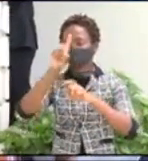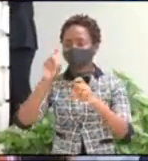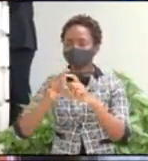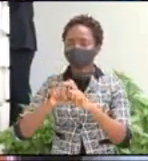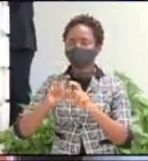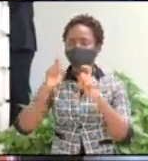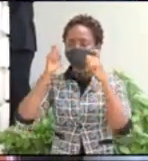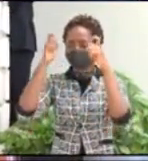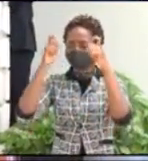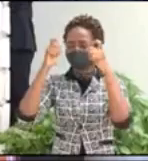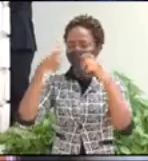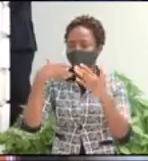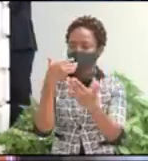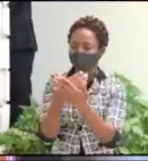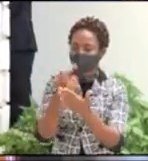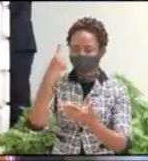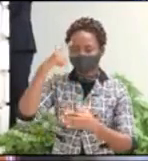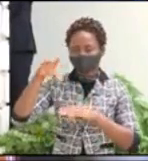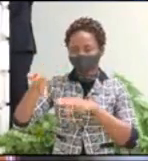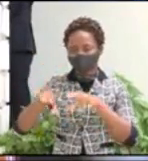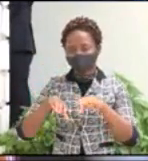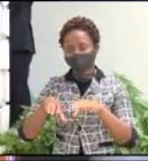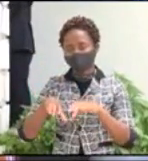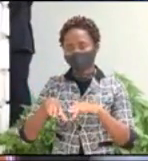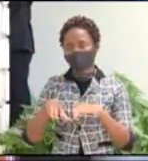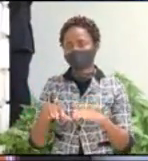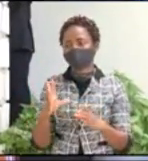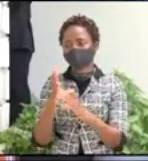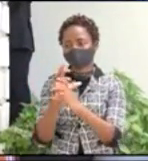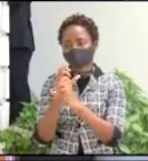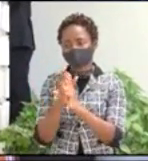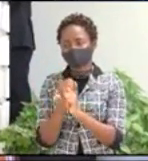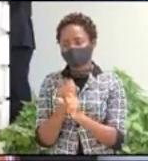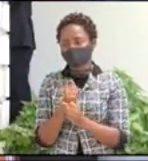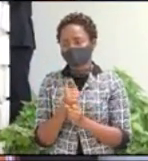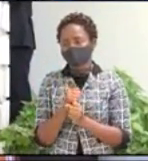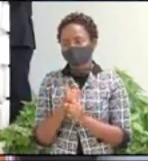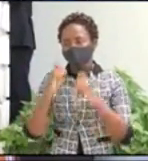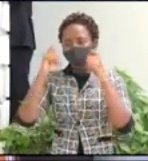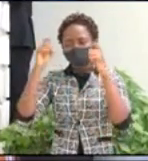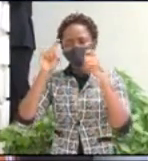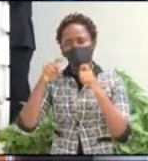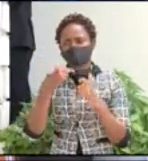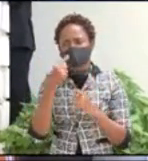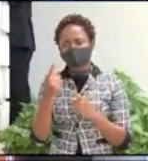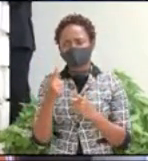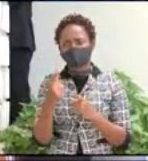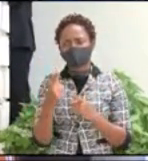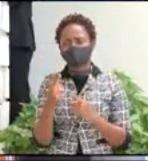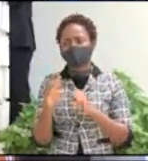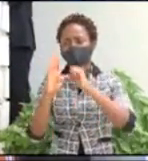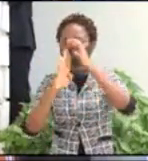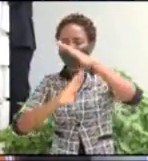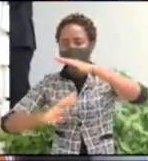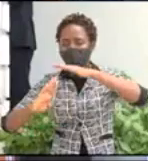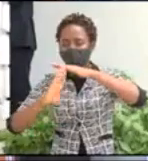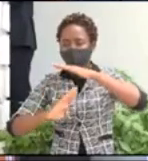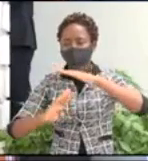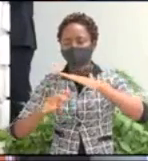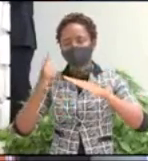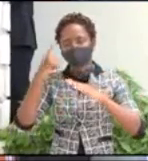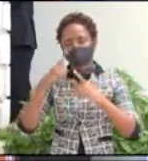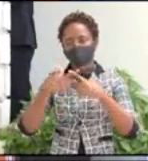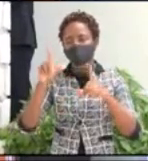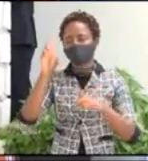fait. Sont très violentés. Parce que l'élection, forme dit nous ça, c'est lui-même qui base la démocratie. Pas